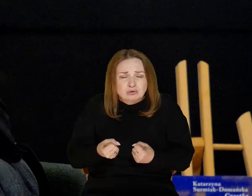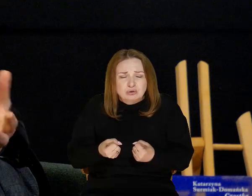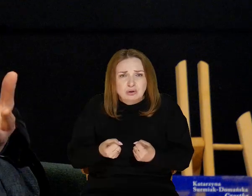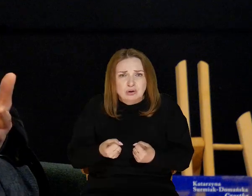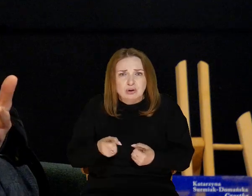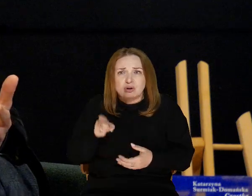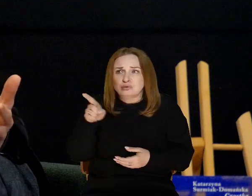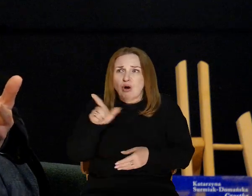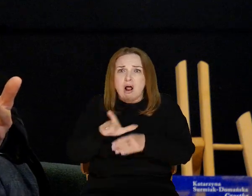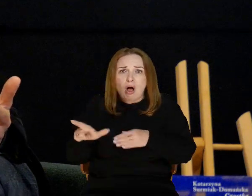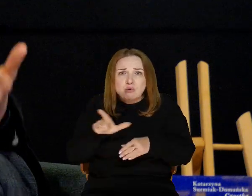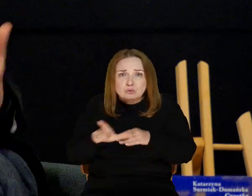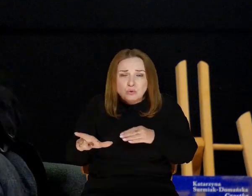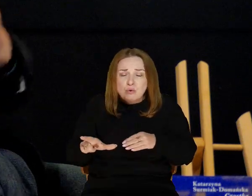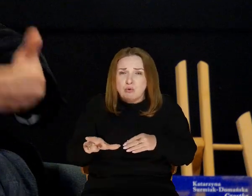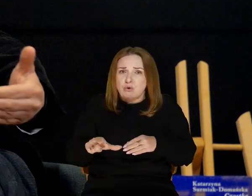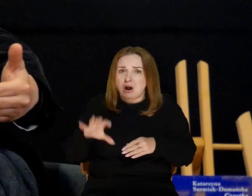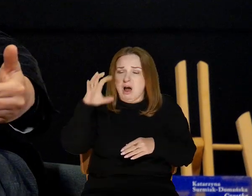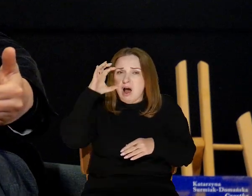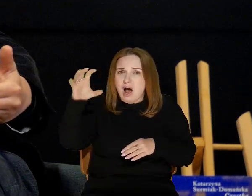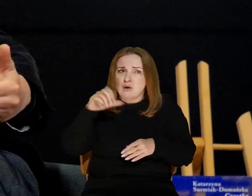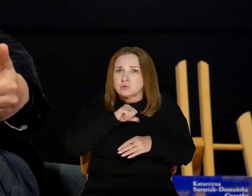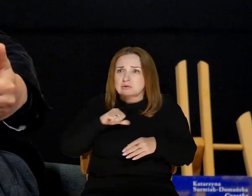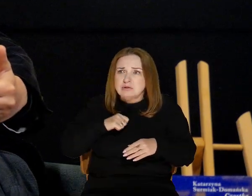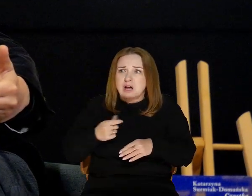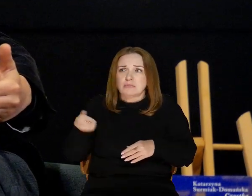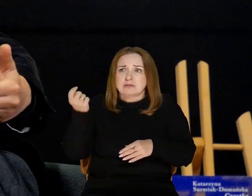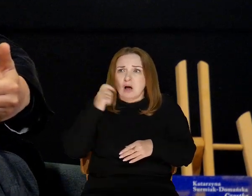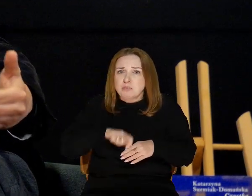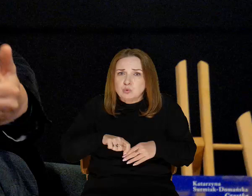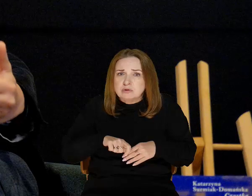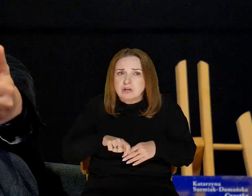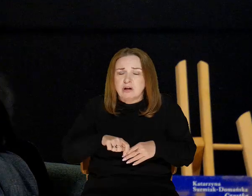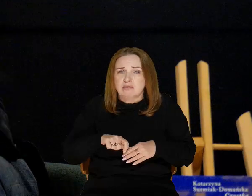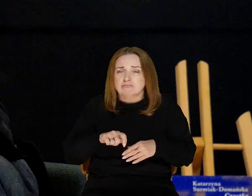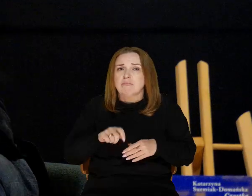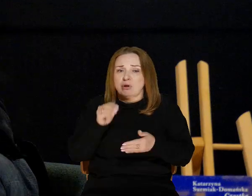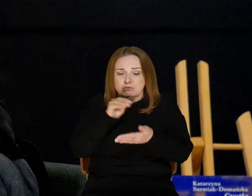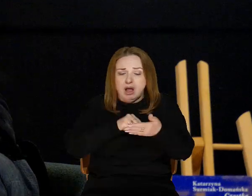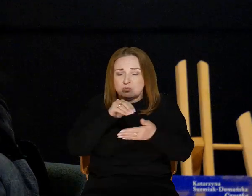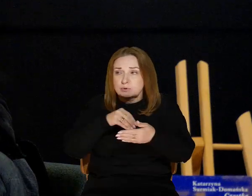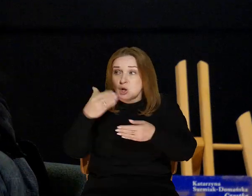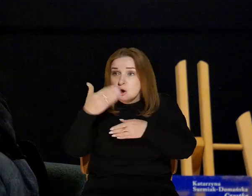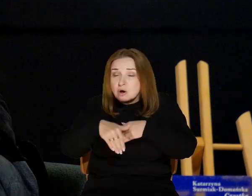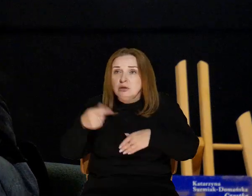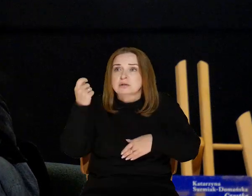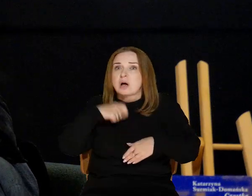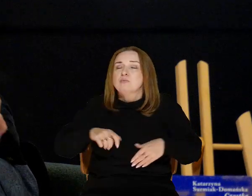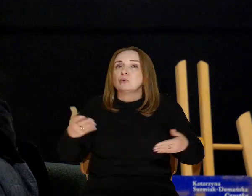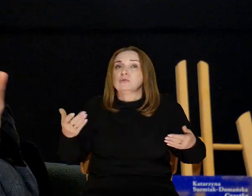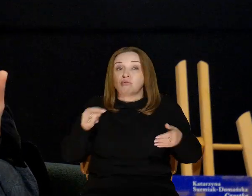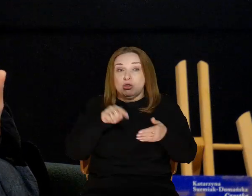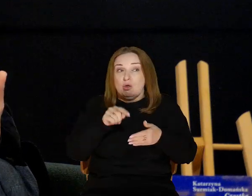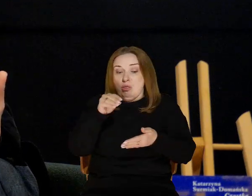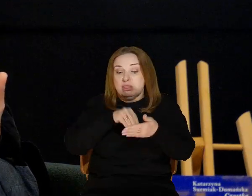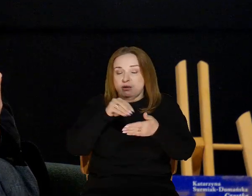No to jest właśnie taka lektura, po której autor popełnia samobójstwo po jej napisaniu, tak? To znaczy to rzeczywiście jest, to co tam jest opisane